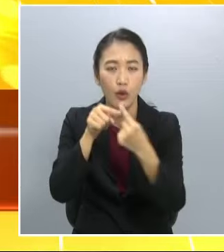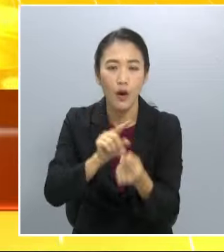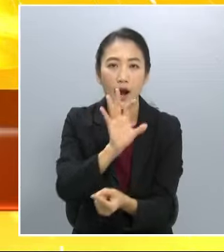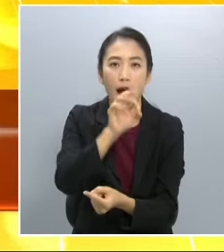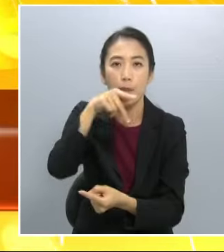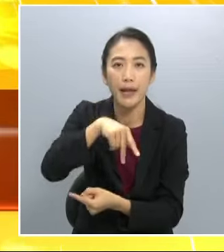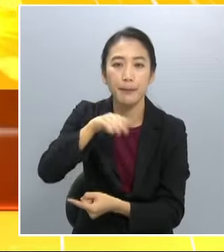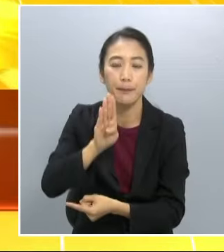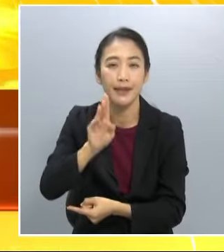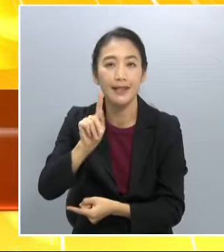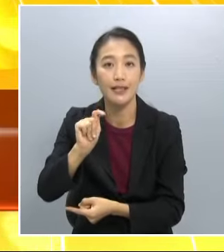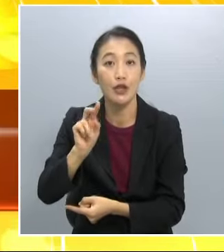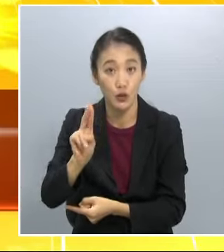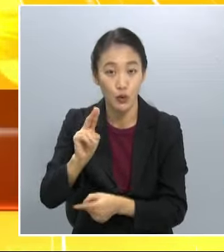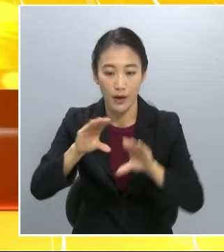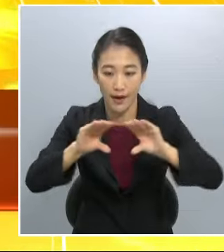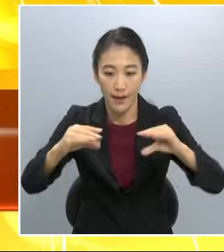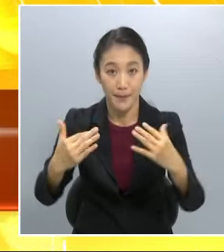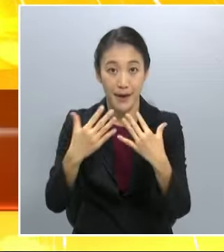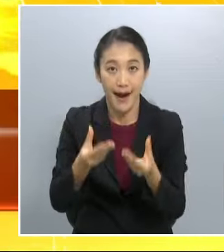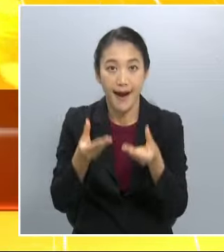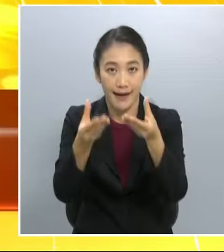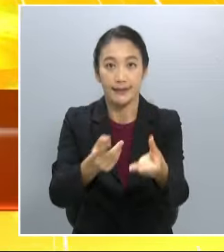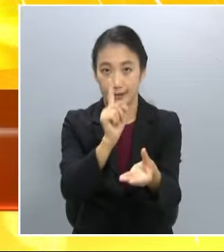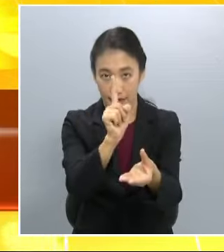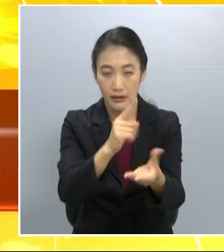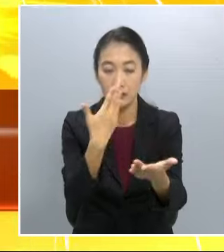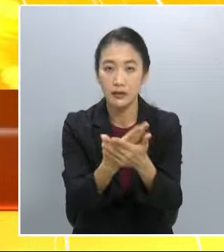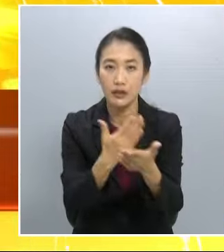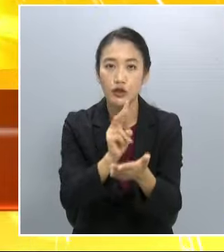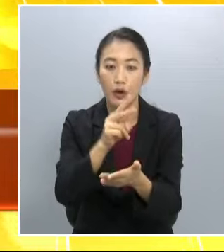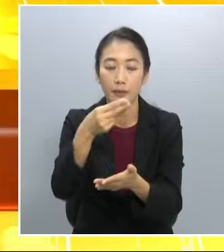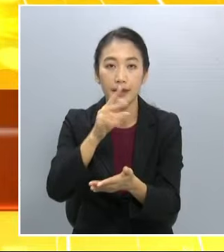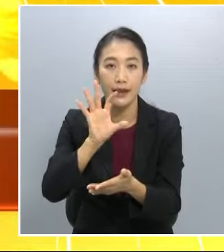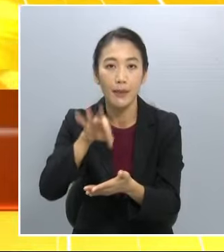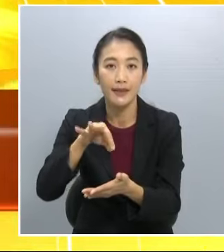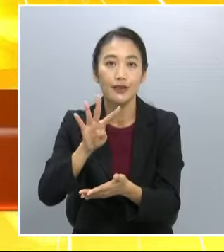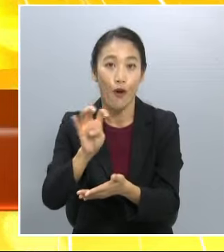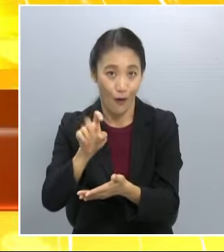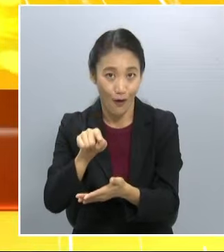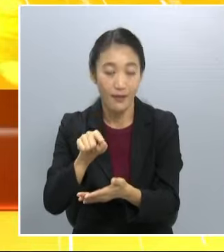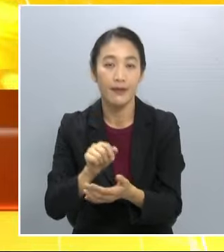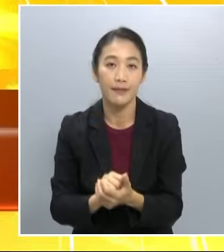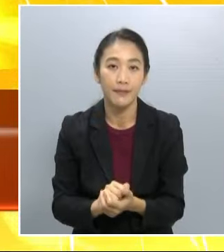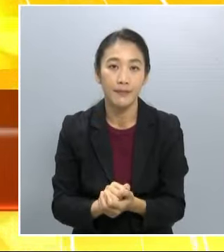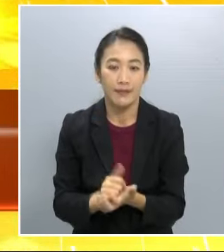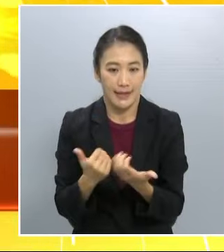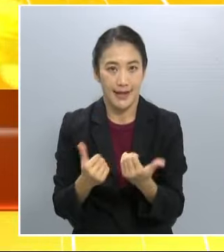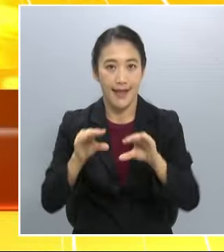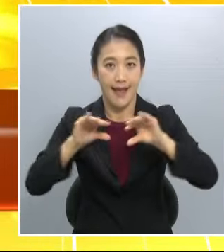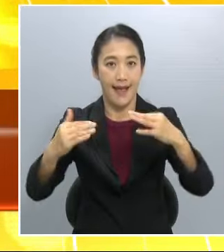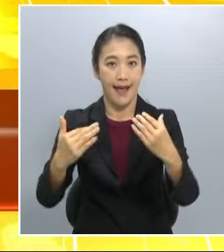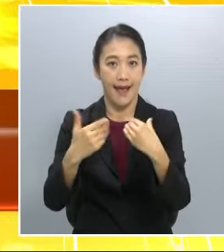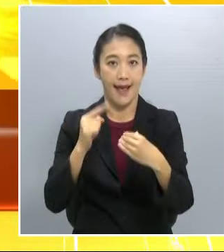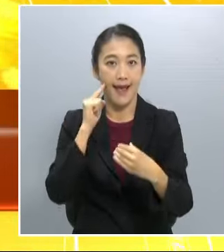เครื่องมูลค่า2,400บาทปีนี้เนี่ยทางแียกลับมาอีกทั้งกับแรุ่น x Inverter